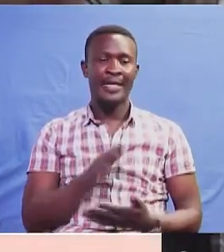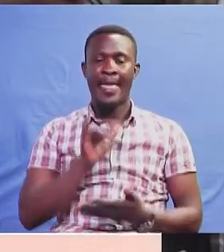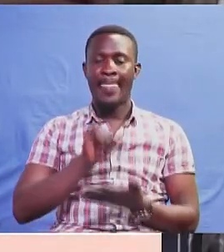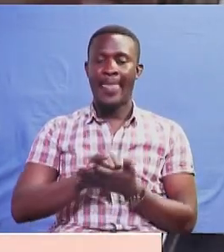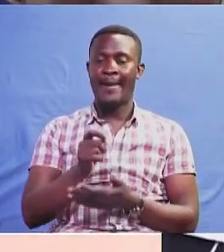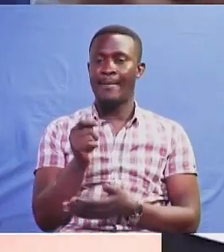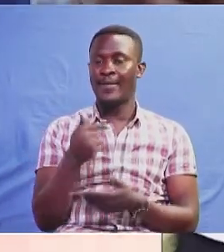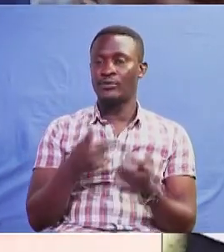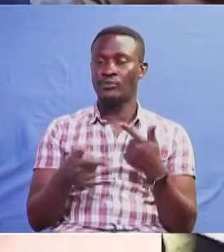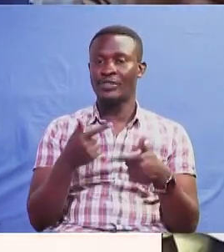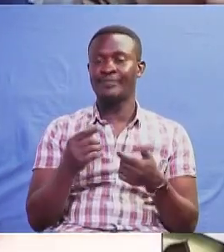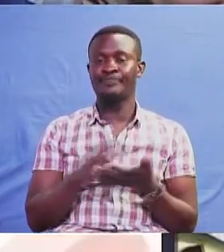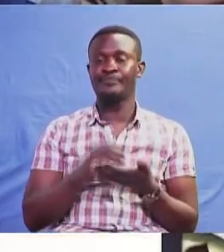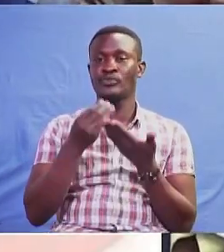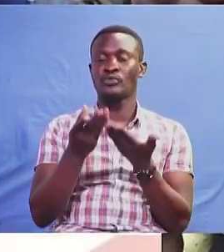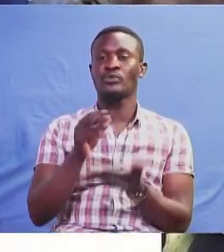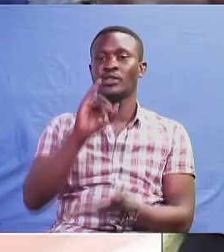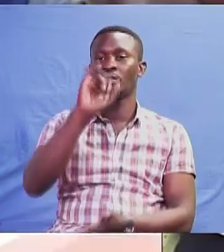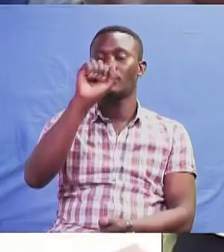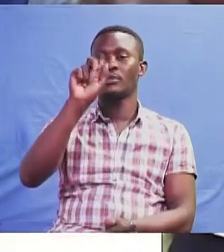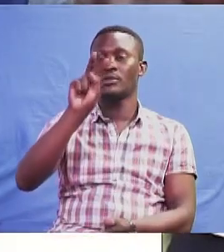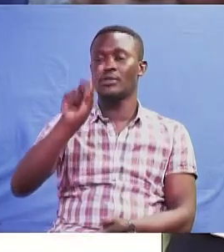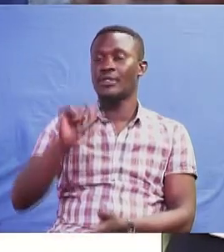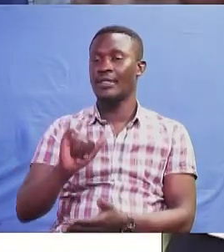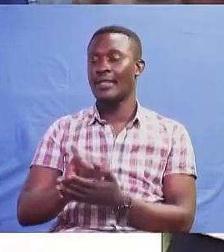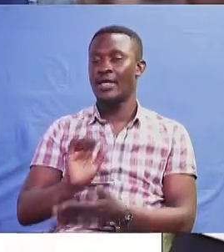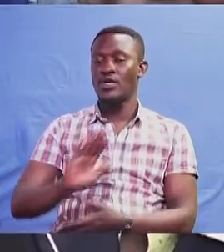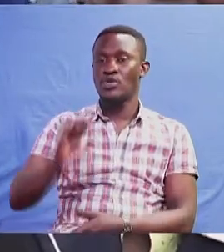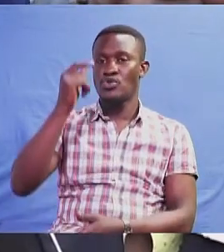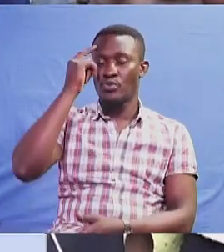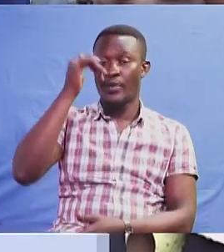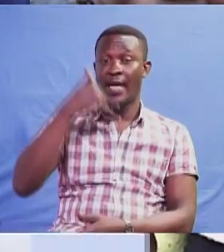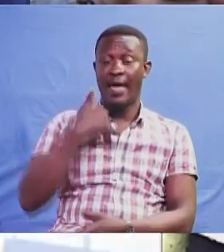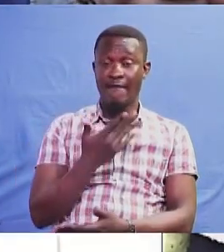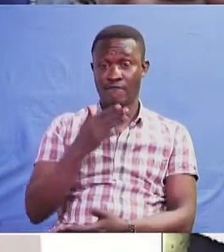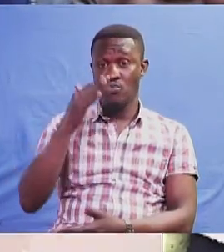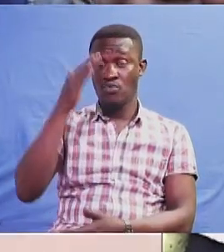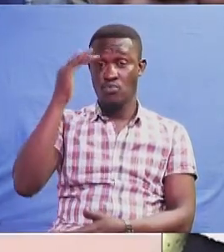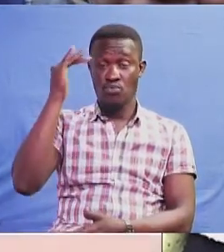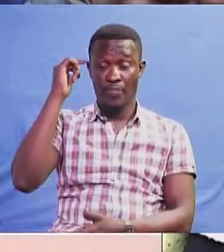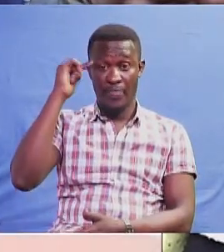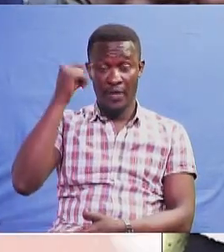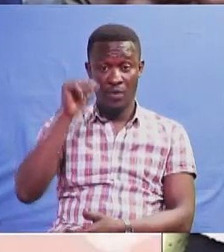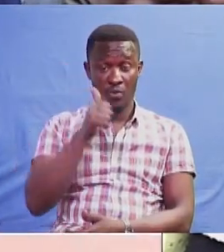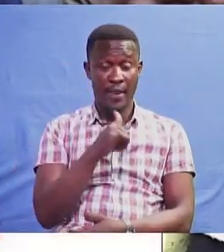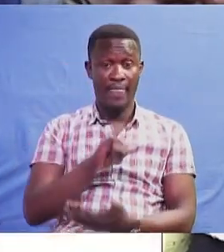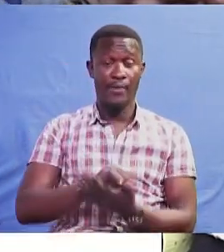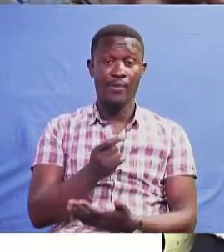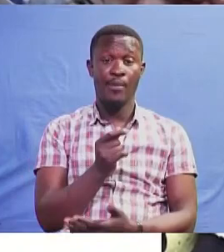ulikuja kumwaga hapa, Isaka. Kama kichwa yako ingekuwa na mafikira mazuri. Hizo